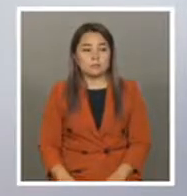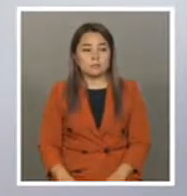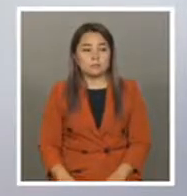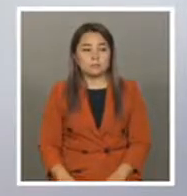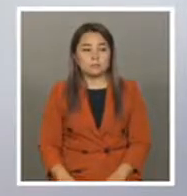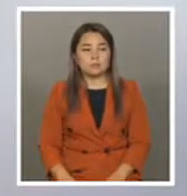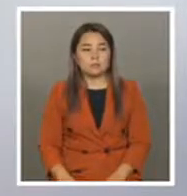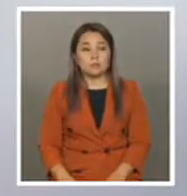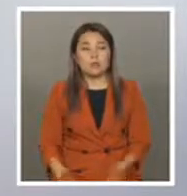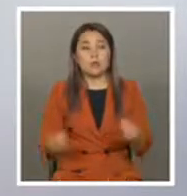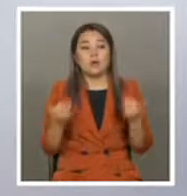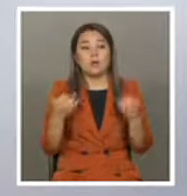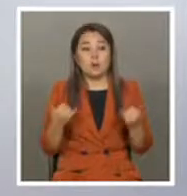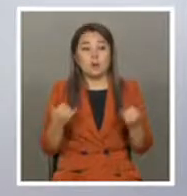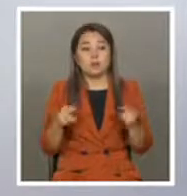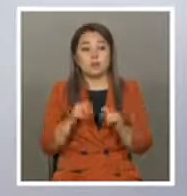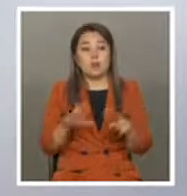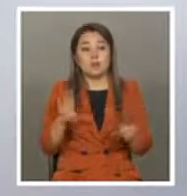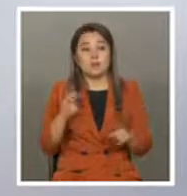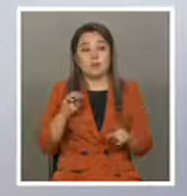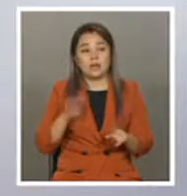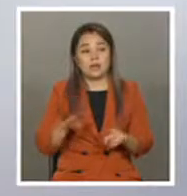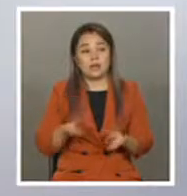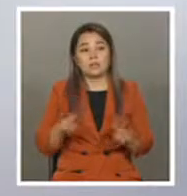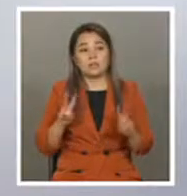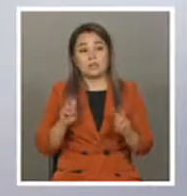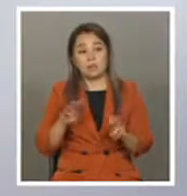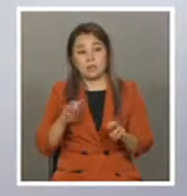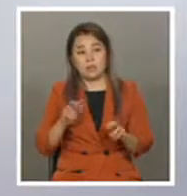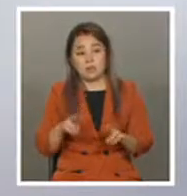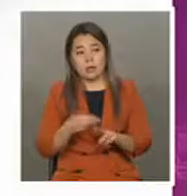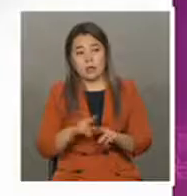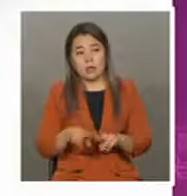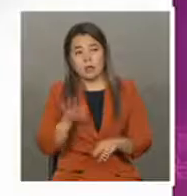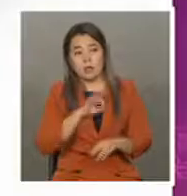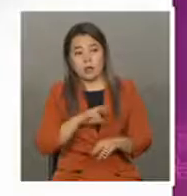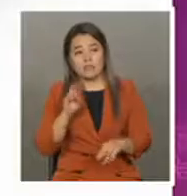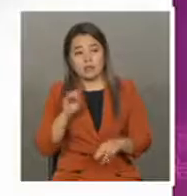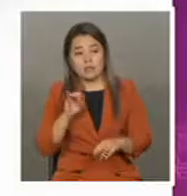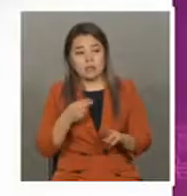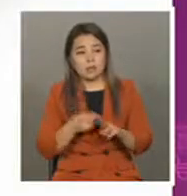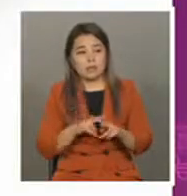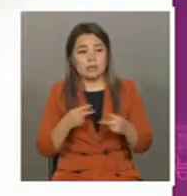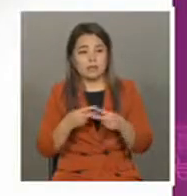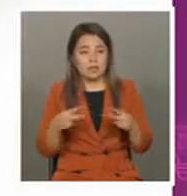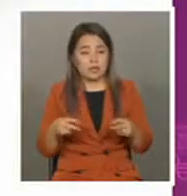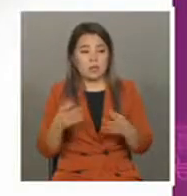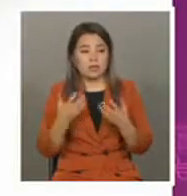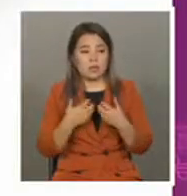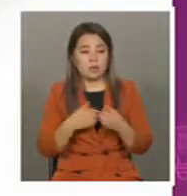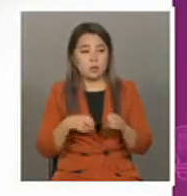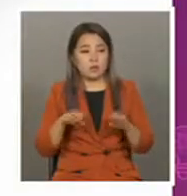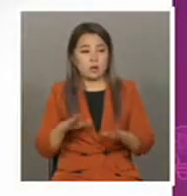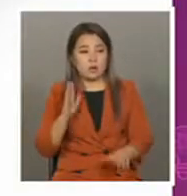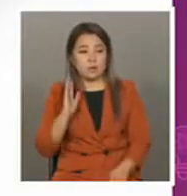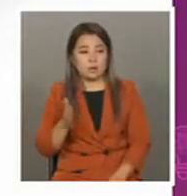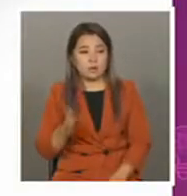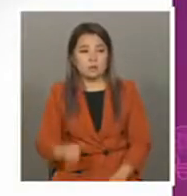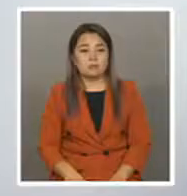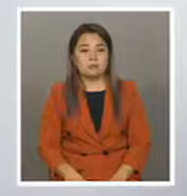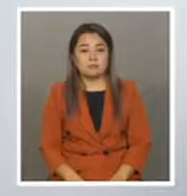Және бүгінгі сабақта ВИЕ теоремасын қолданып, квадрат теңдеулерге есептер шығарасыз.